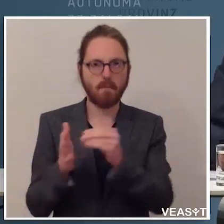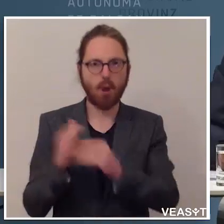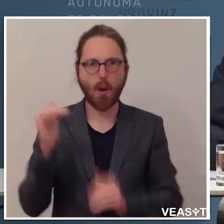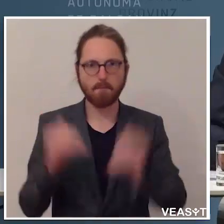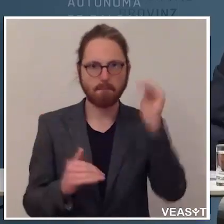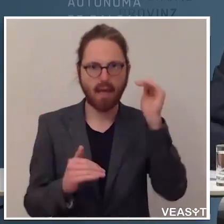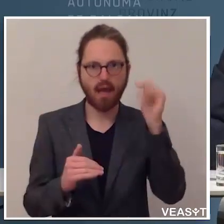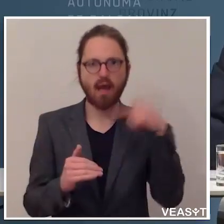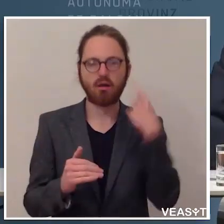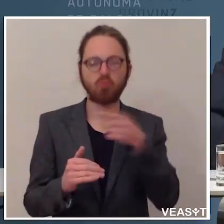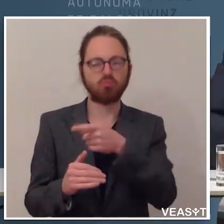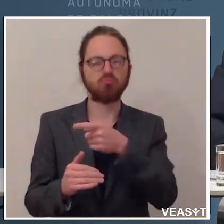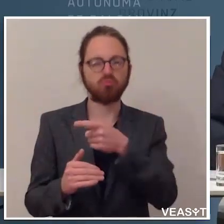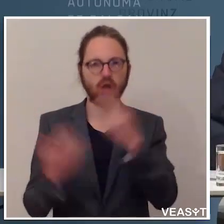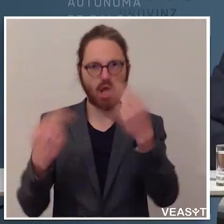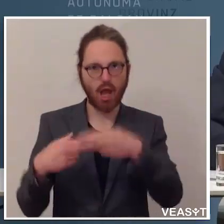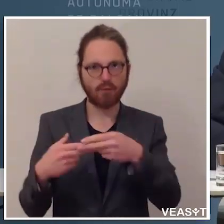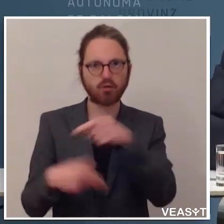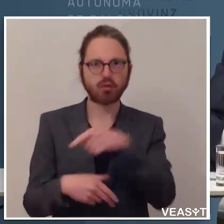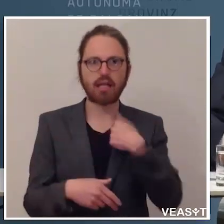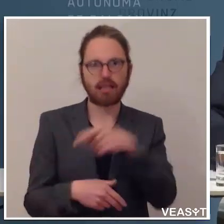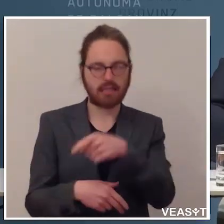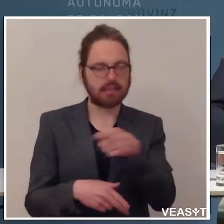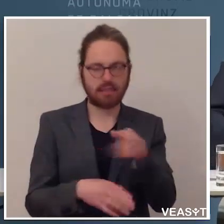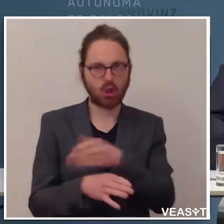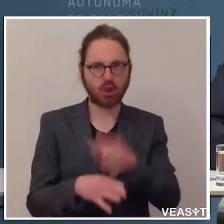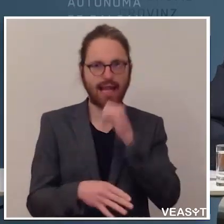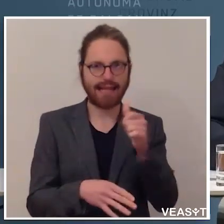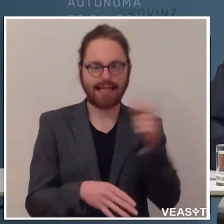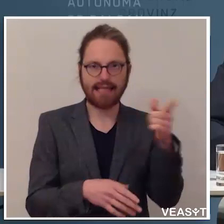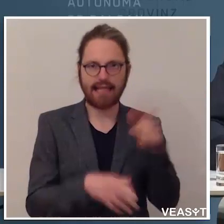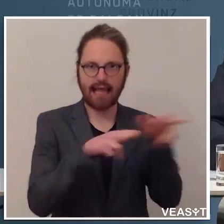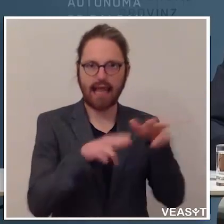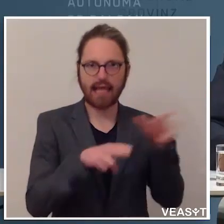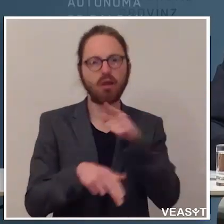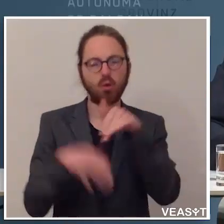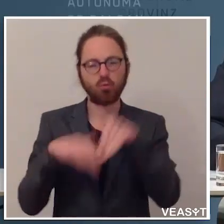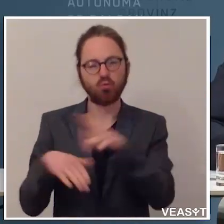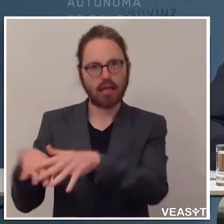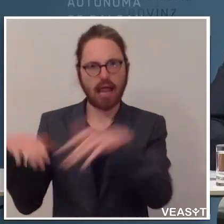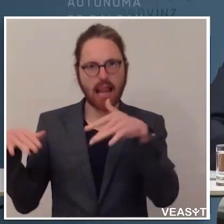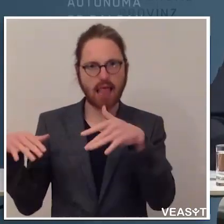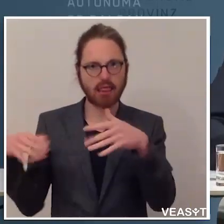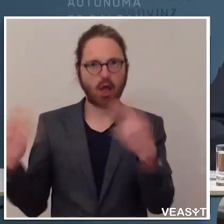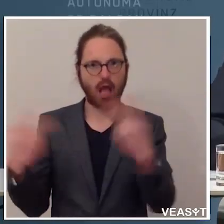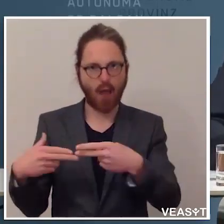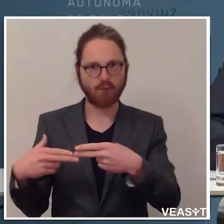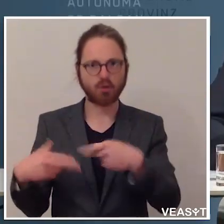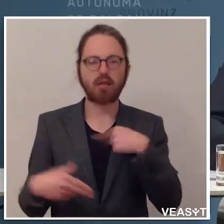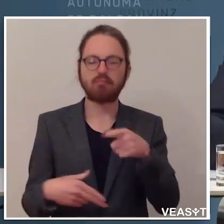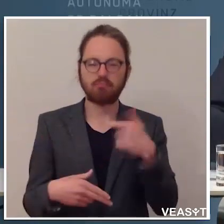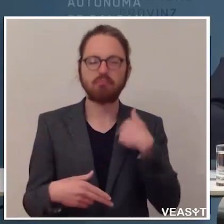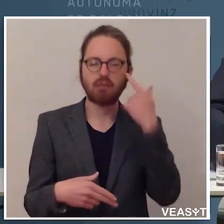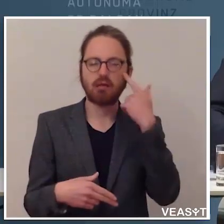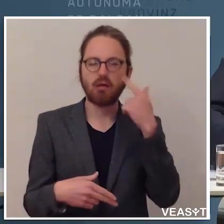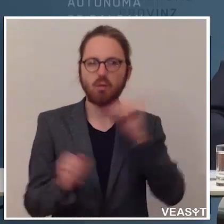ob das so genehmigt wird, das entscheidet ja dann nicht die Regierung, sondern der Landtag insgesamt. Es wäre möglich, am 7. Mai die entsprechende Entscheidung